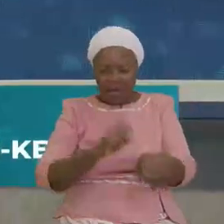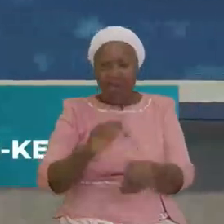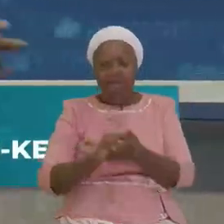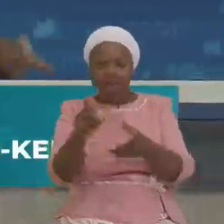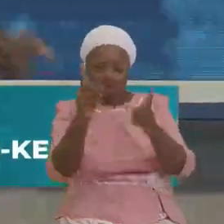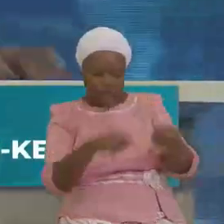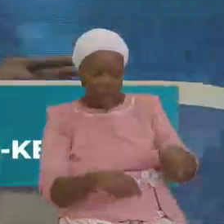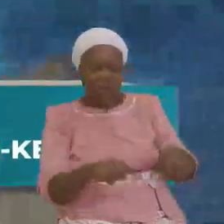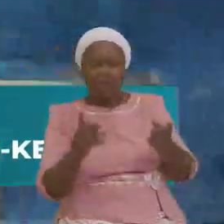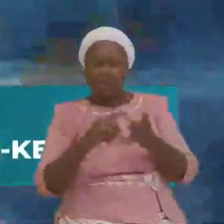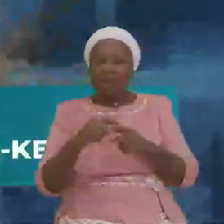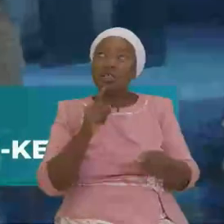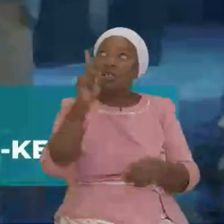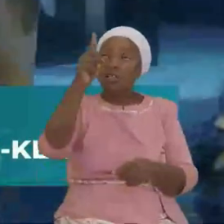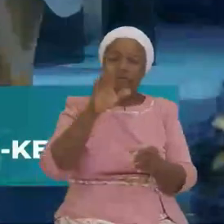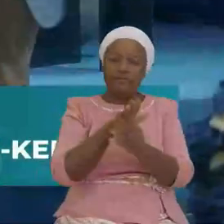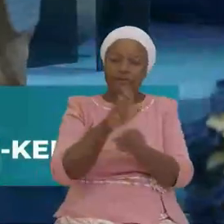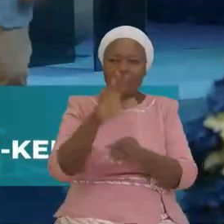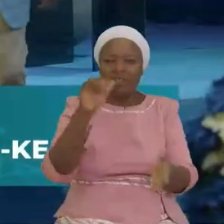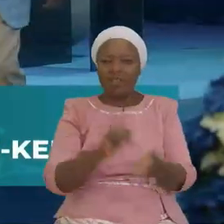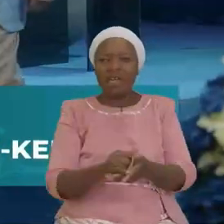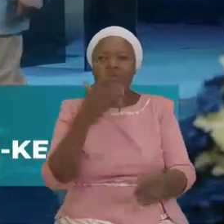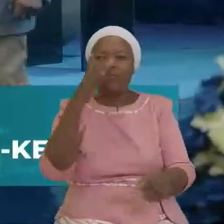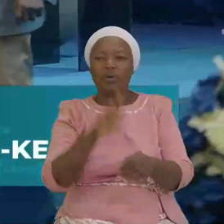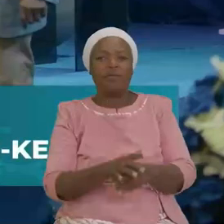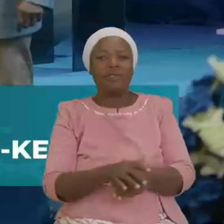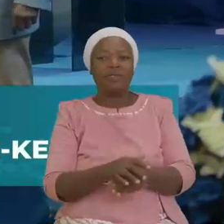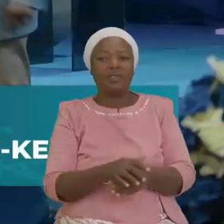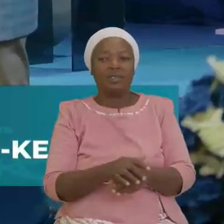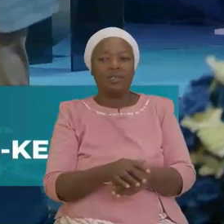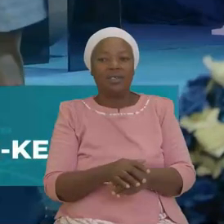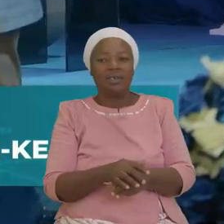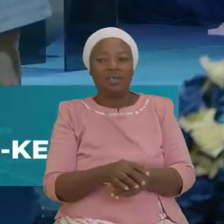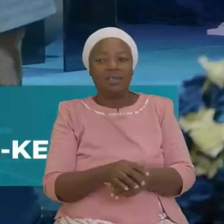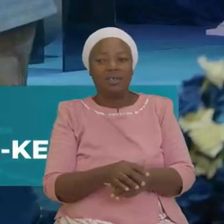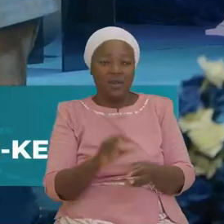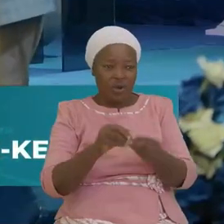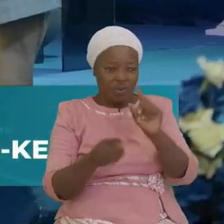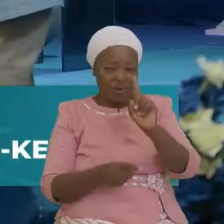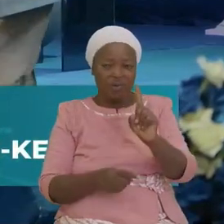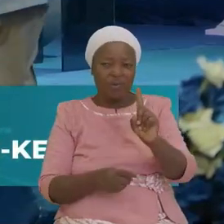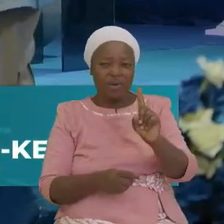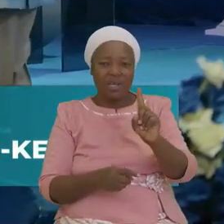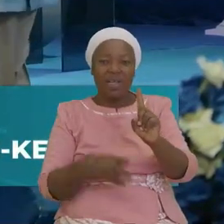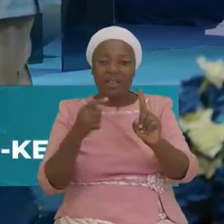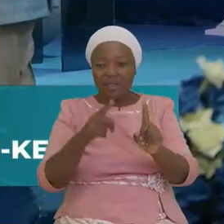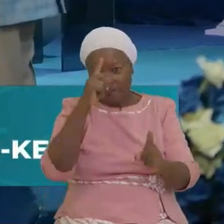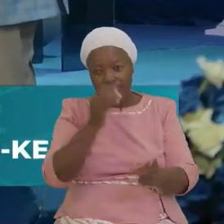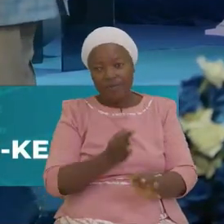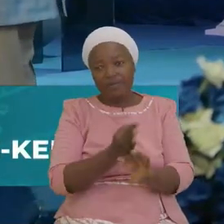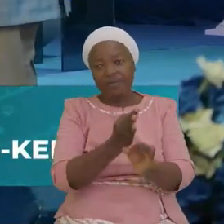fait la promesse. Et toutes les fois que vous venez à lui, il accomplit cette